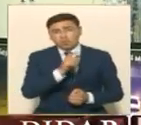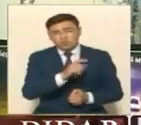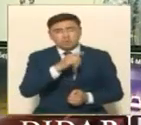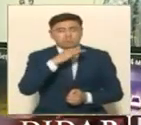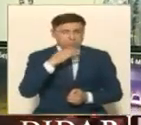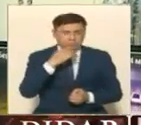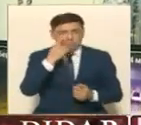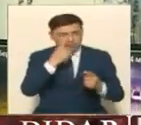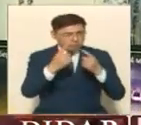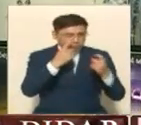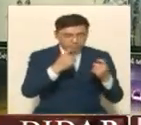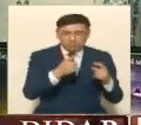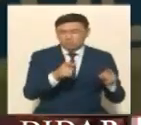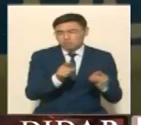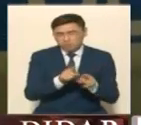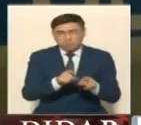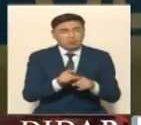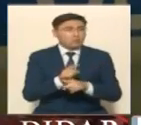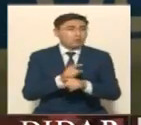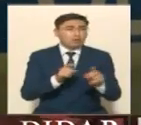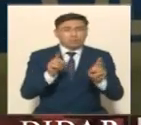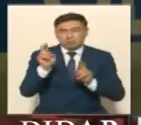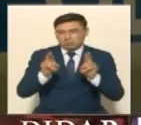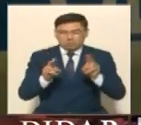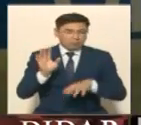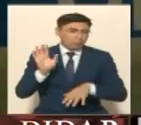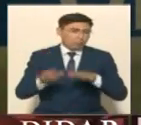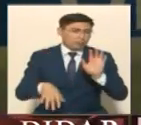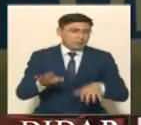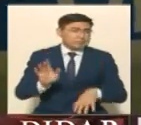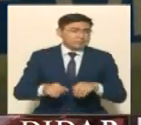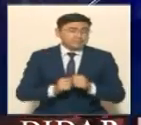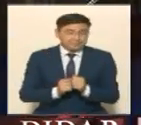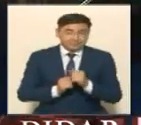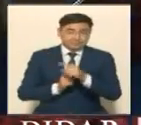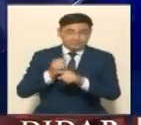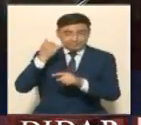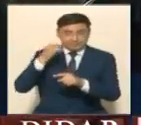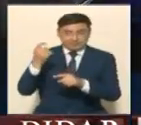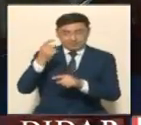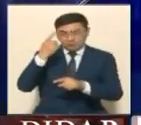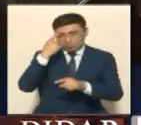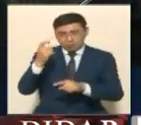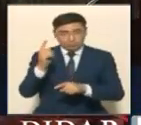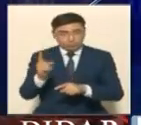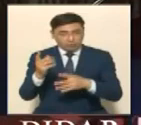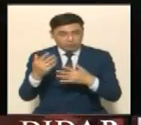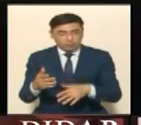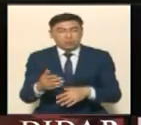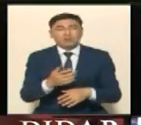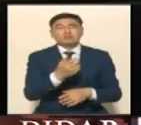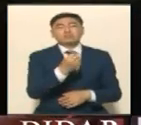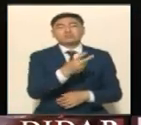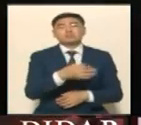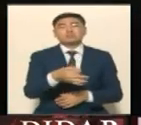айыппұл салынса да, ережені елеп жатқаны олар жоқ. Toyota Hilux көлігінің иесіне ескертіп айыппұл салып болған сол еді, 12-ші шағынаудан